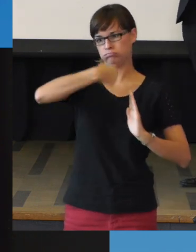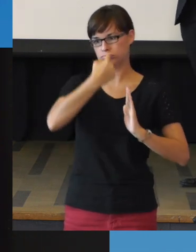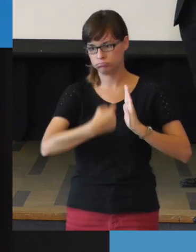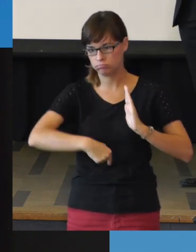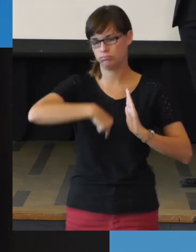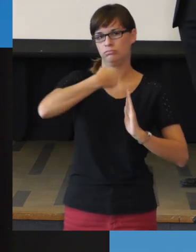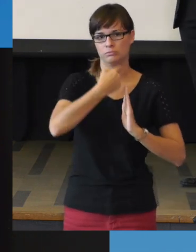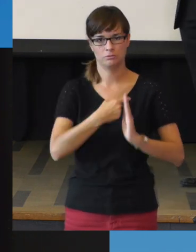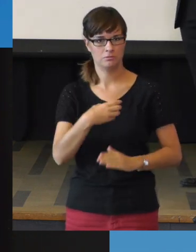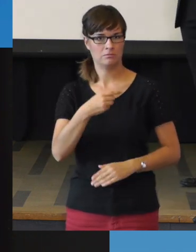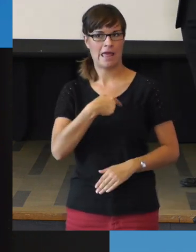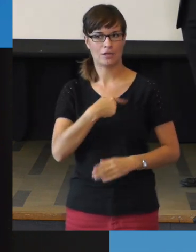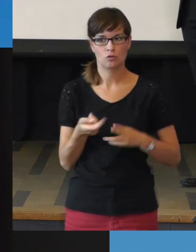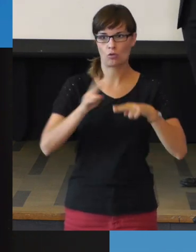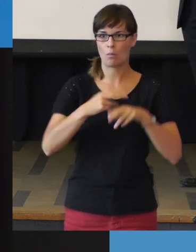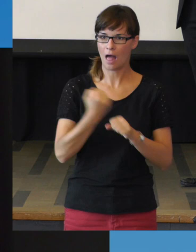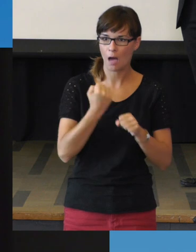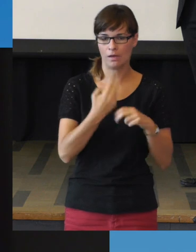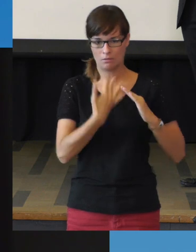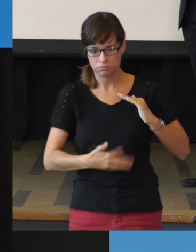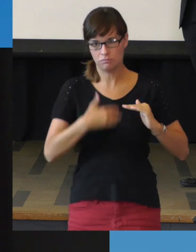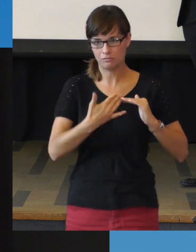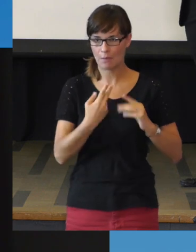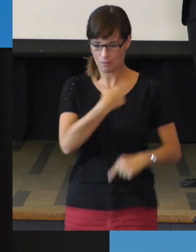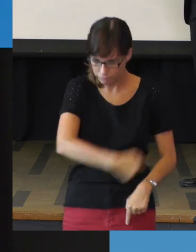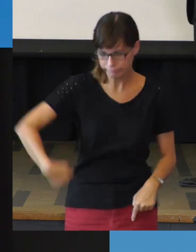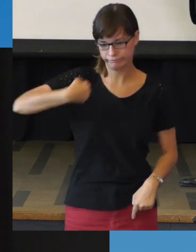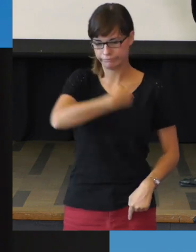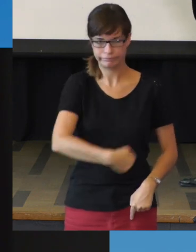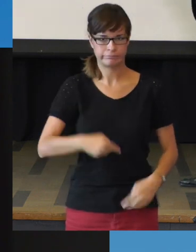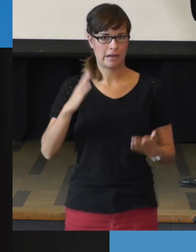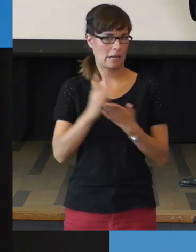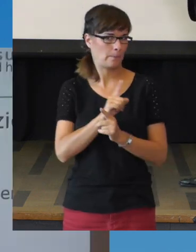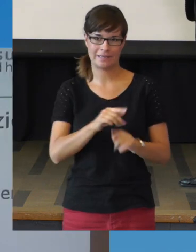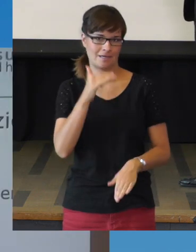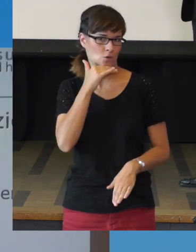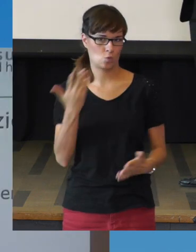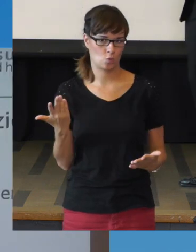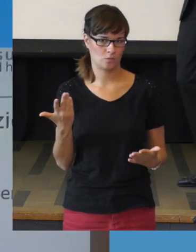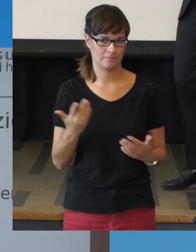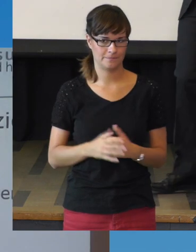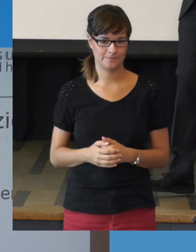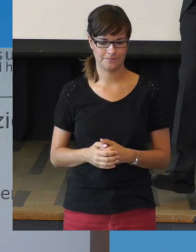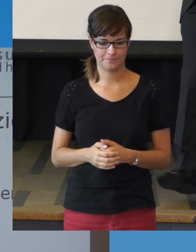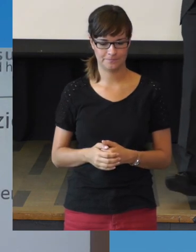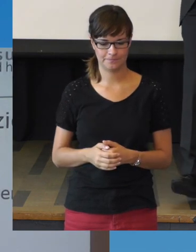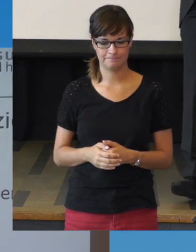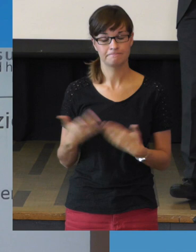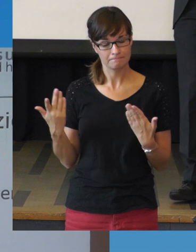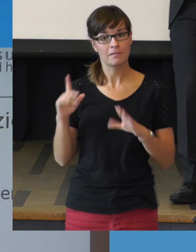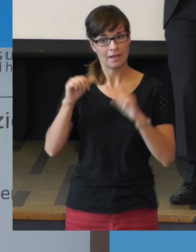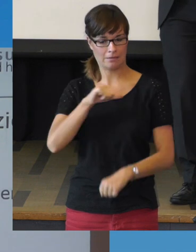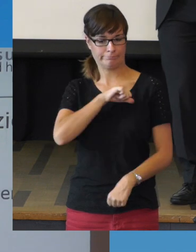muss arbeiten und muss arbeiten, aber das Blut wird nicht ausreichend vorwärts transportiert. Und auch hier gibt es neben der